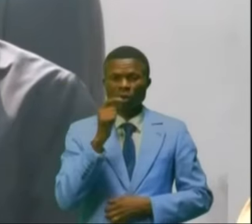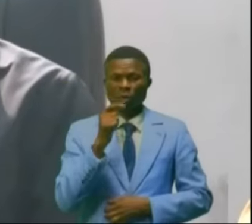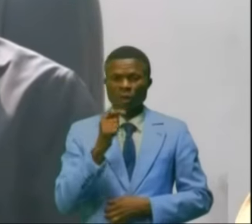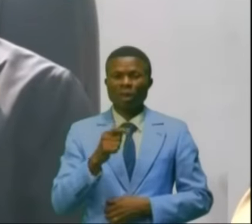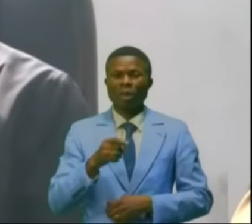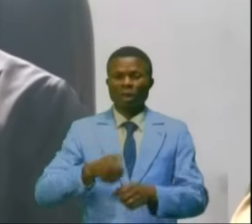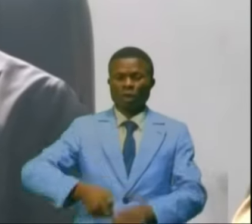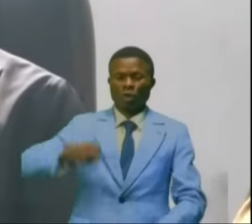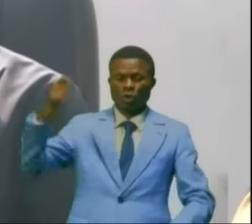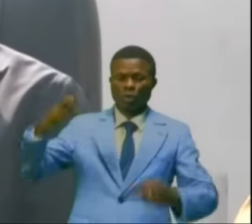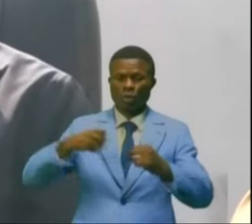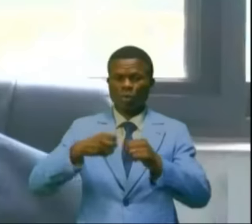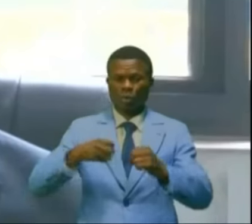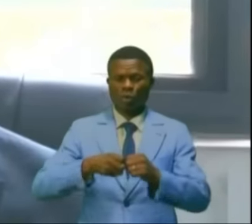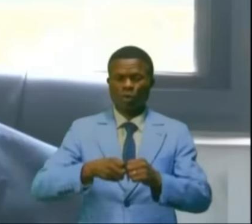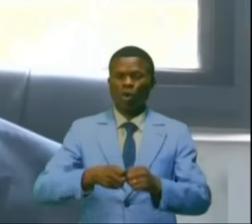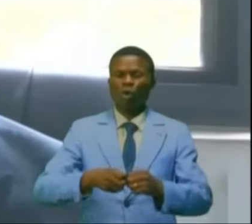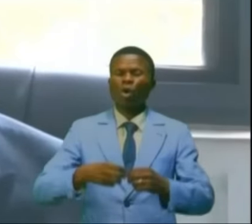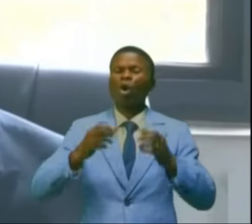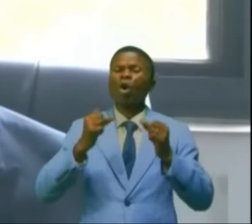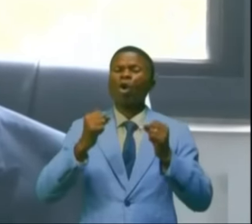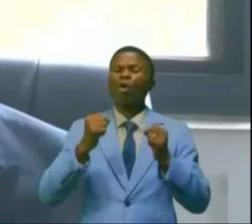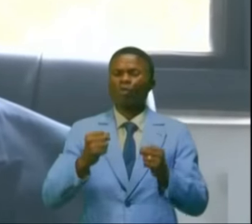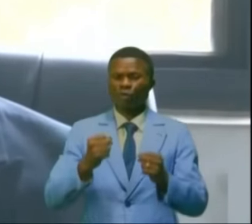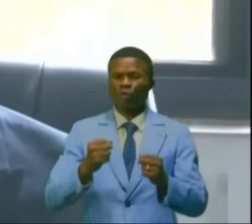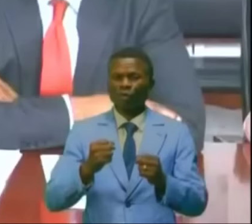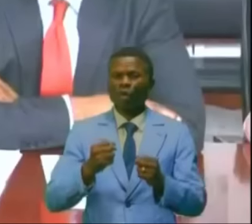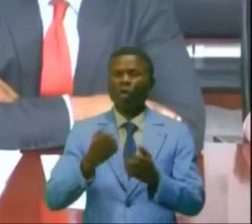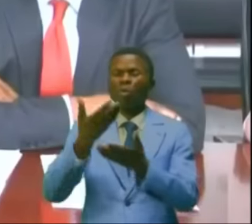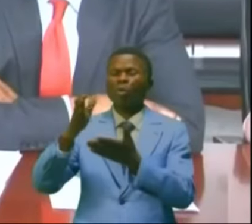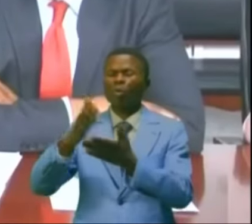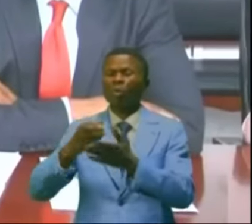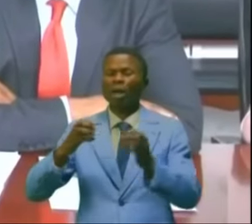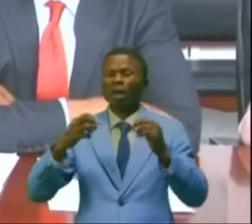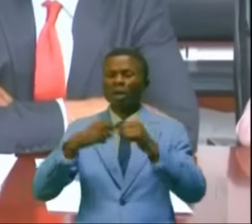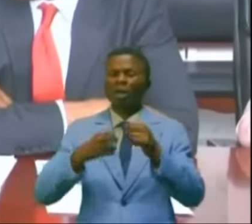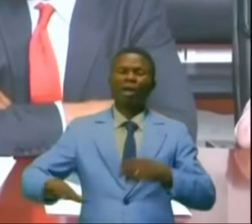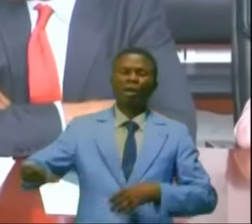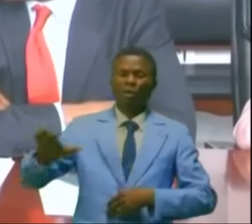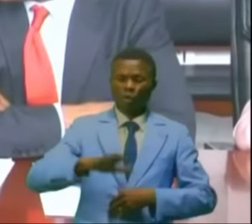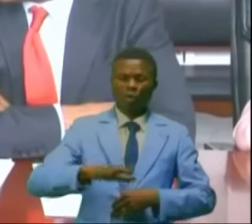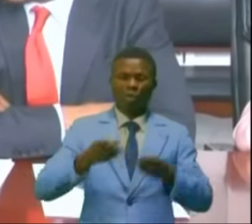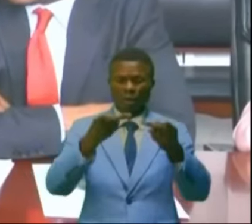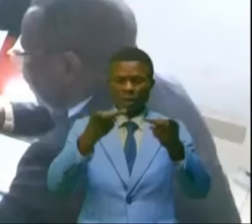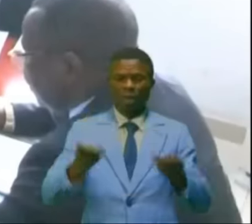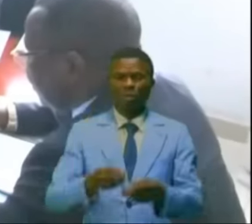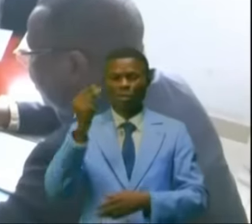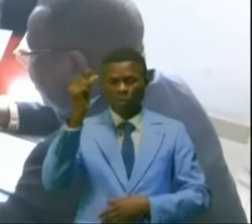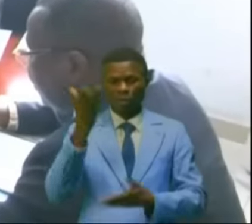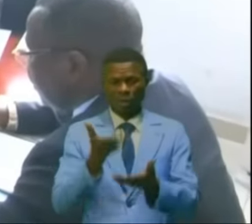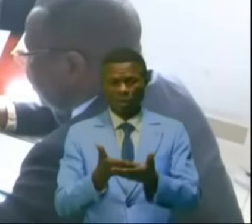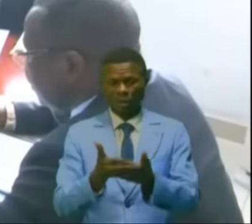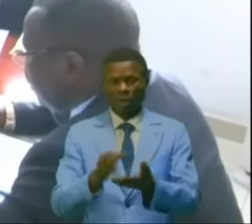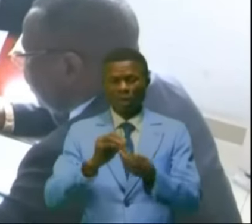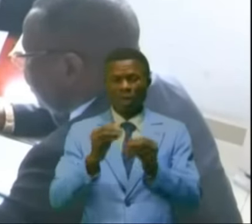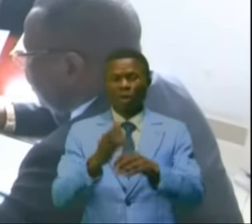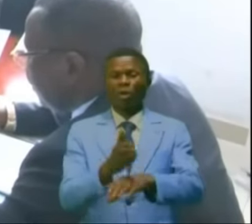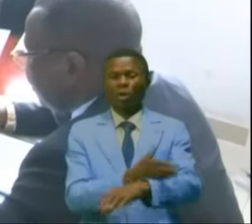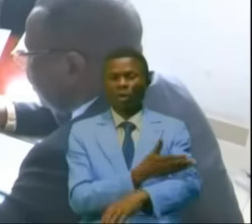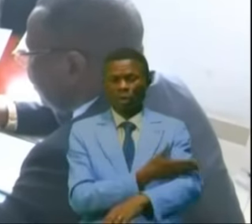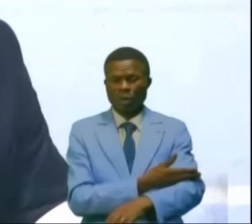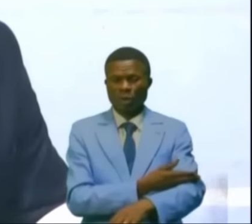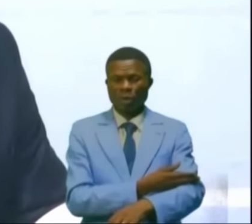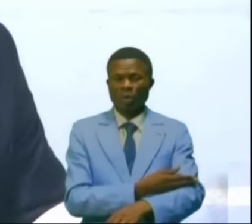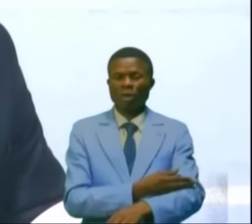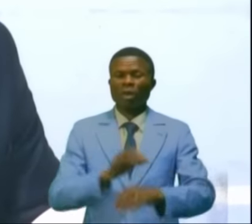hydroélectrique de 87 MW pour permettre une transformation locale des ressources minières. Chiffres avancé par le directeur de cabinet